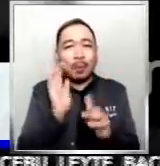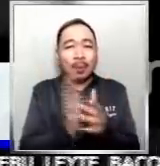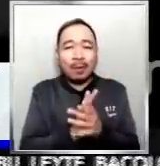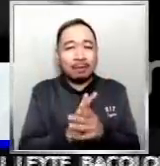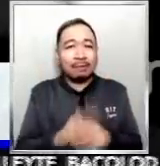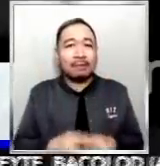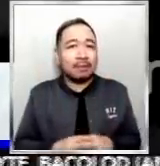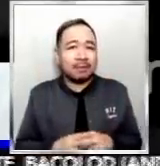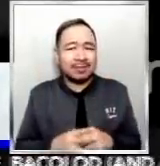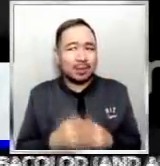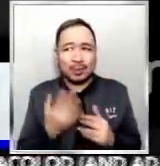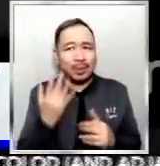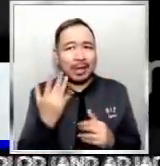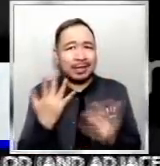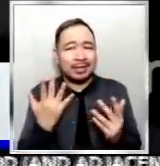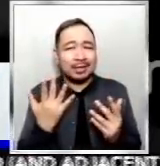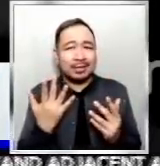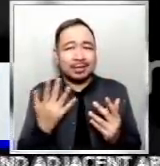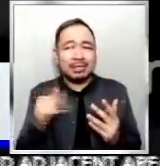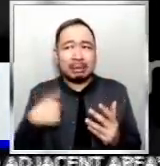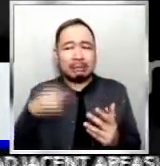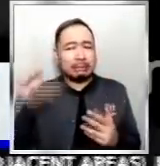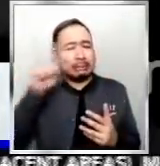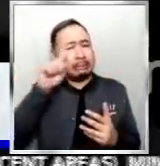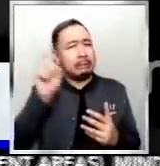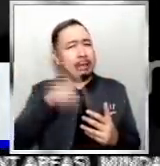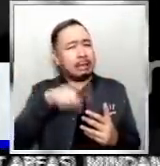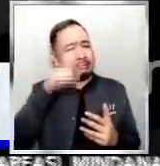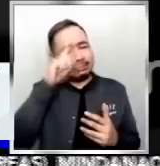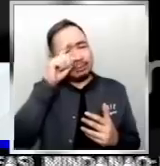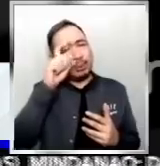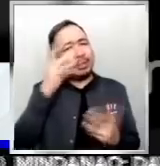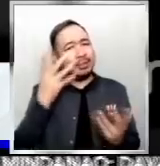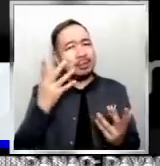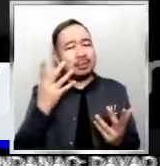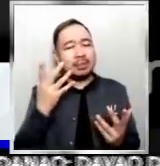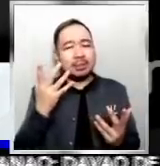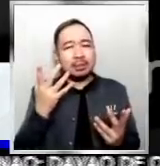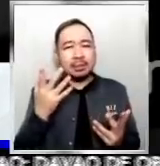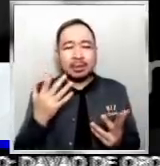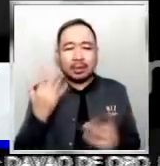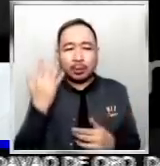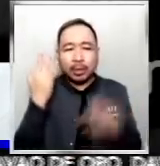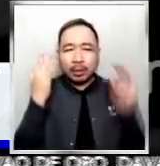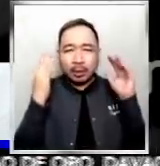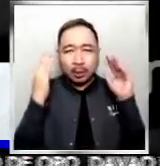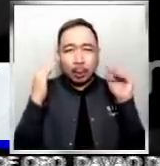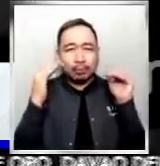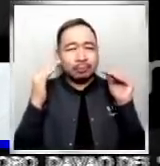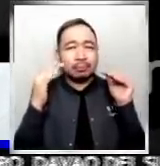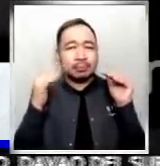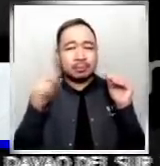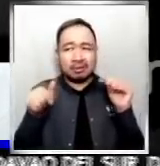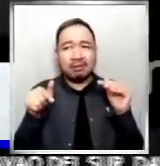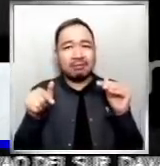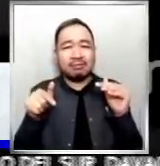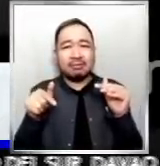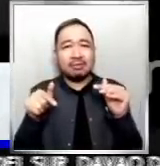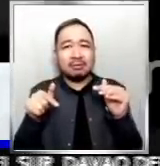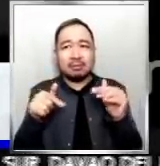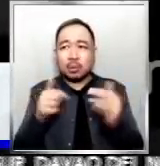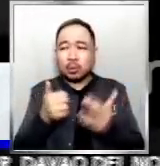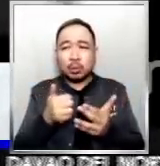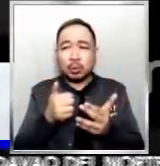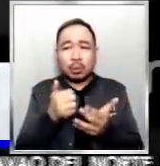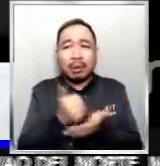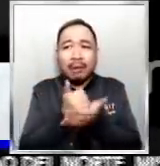ba? Parang basic question yun eh. Sana alisin na rin nila at itulungan yung natitira